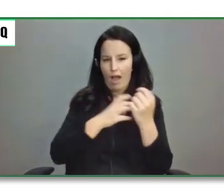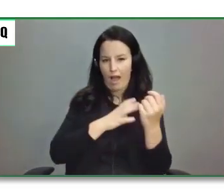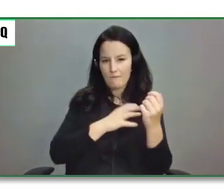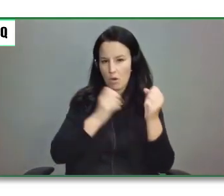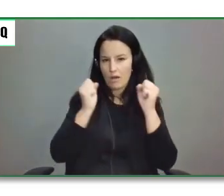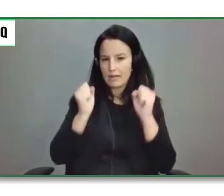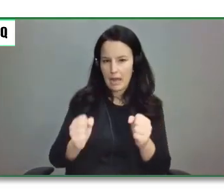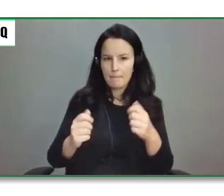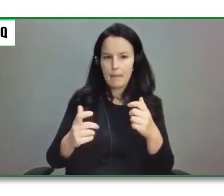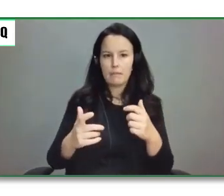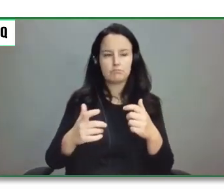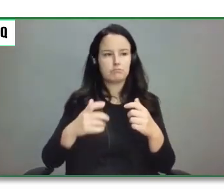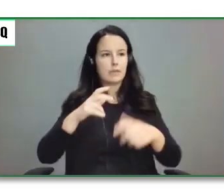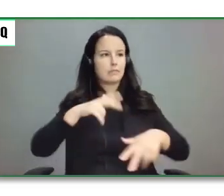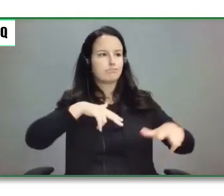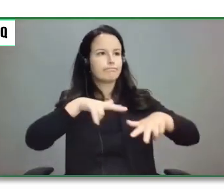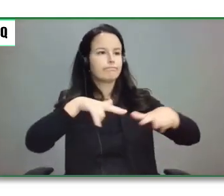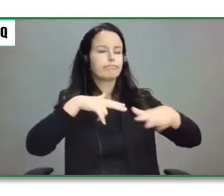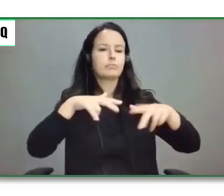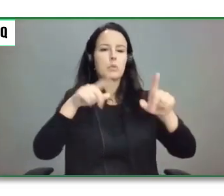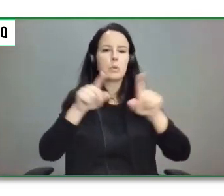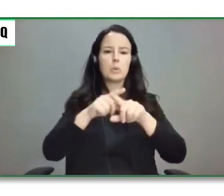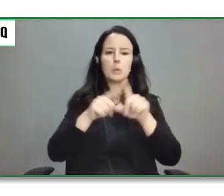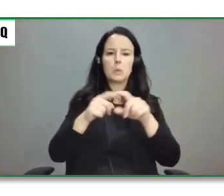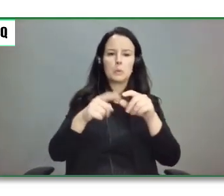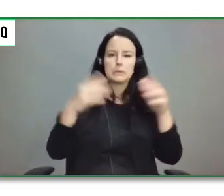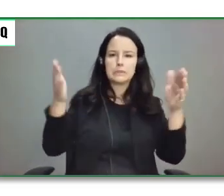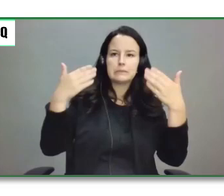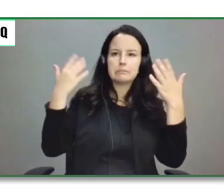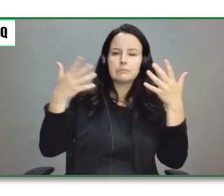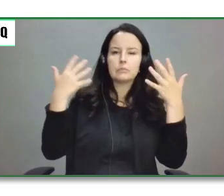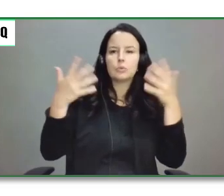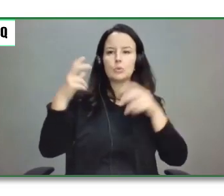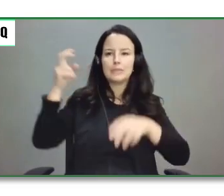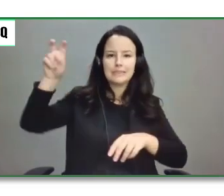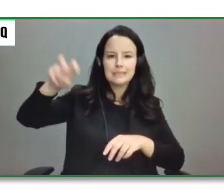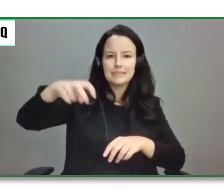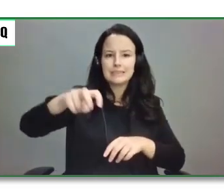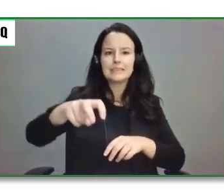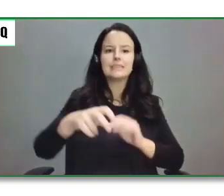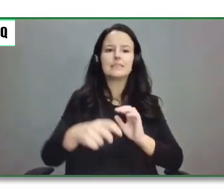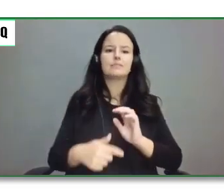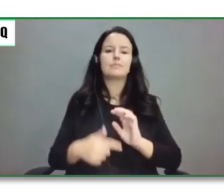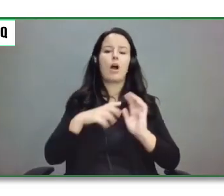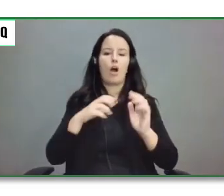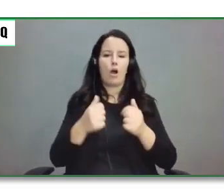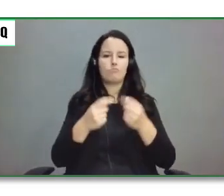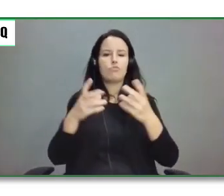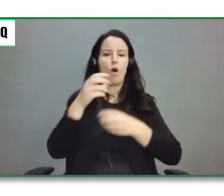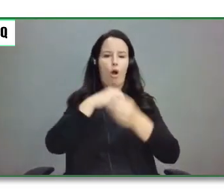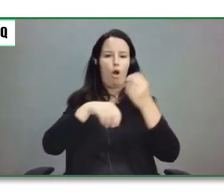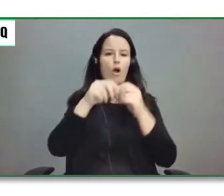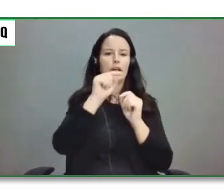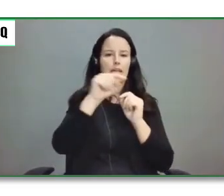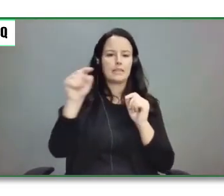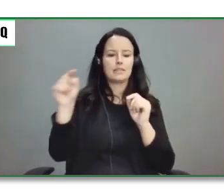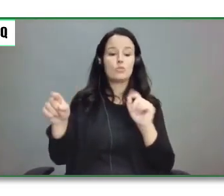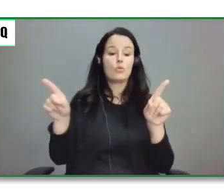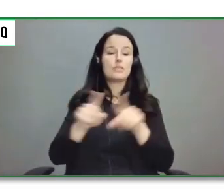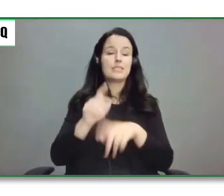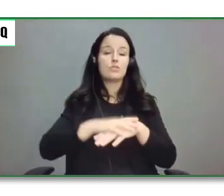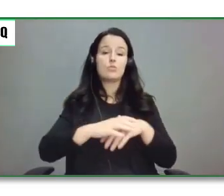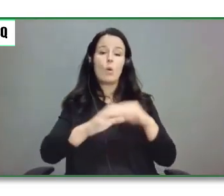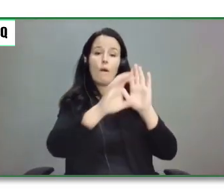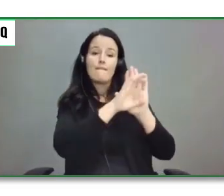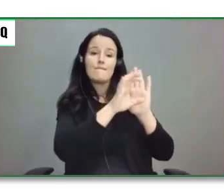au kayak en passant par le ski. Il y a des organisations comme Chris Kelowna et comme vous pouvez le voir sur les photos